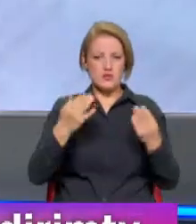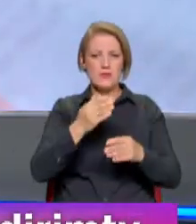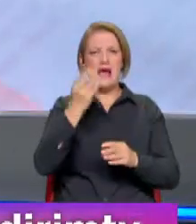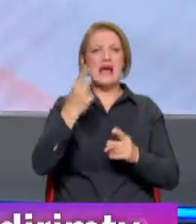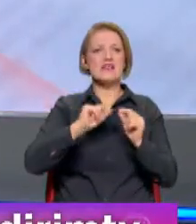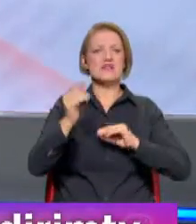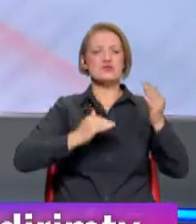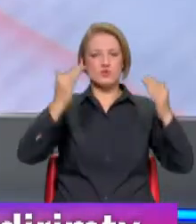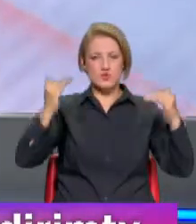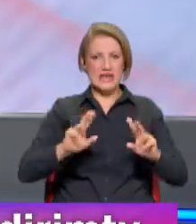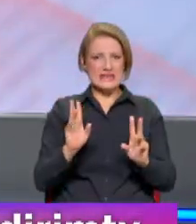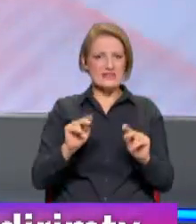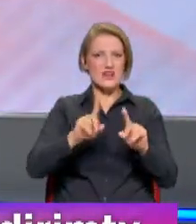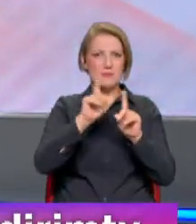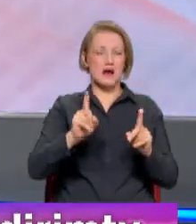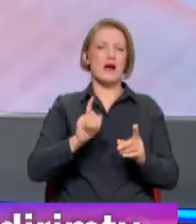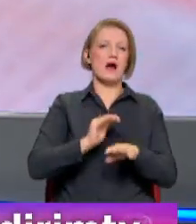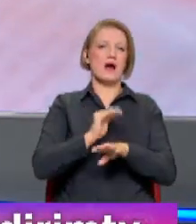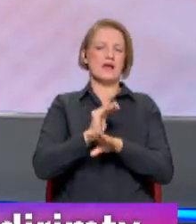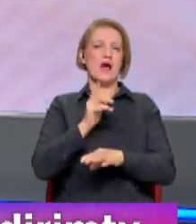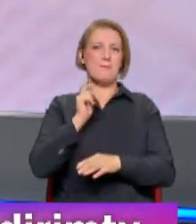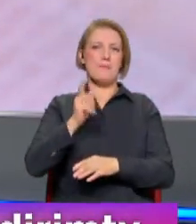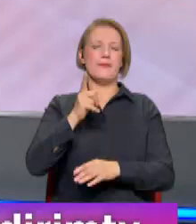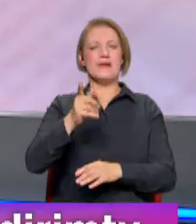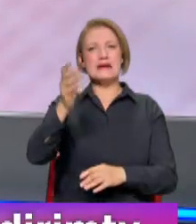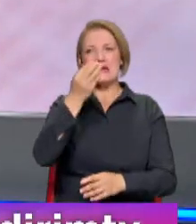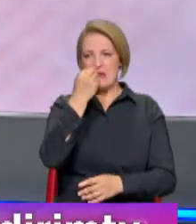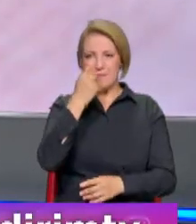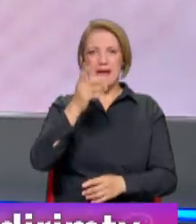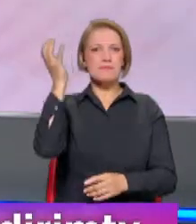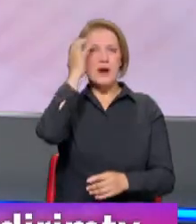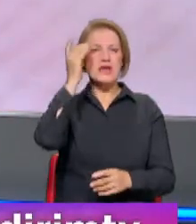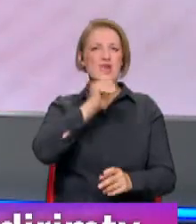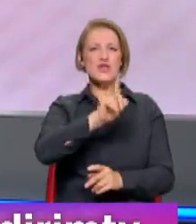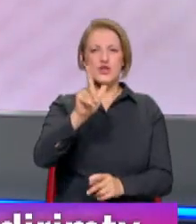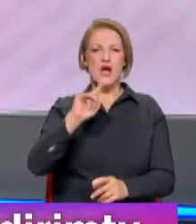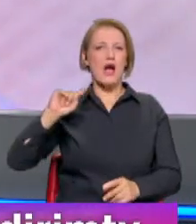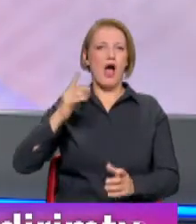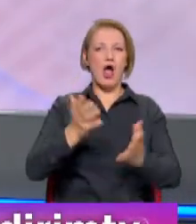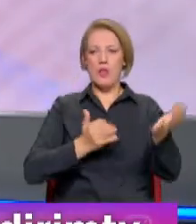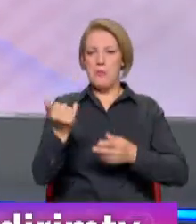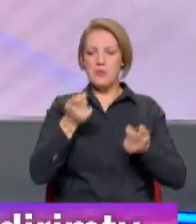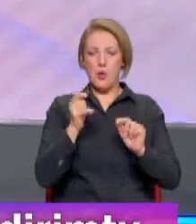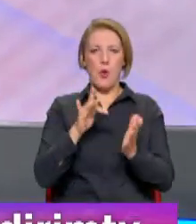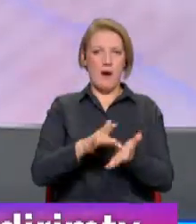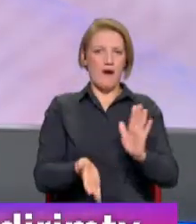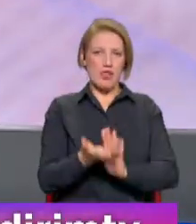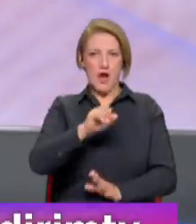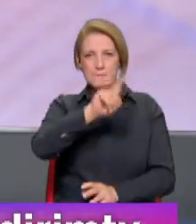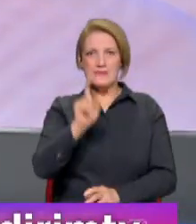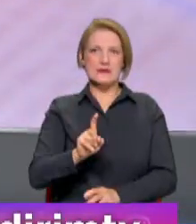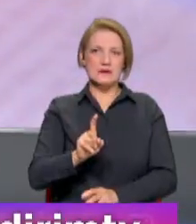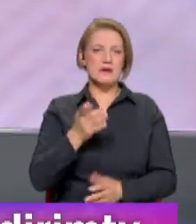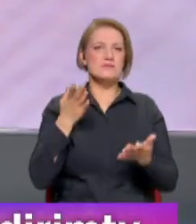yetecek mi? Hayat pahalılığını, gıda ve temel ihtiyaçlarda ulaşmadaki zorlukları ortadan kaldırabilecek